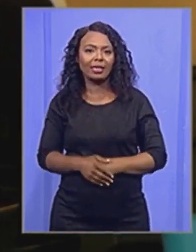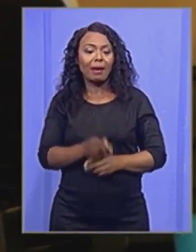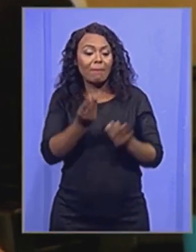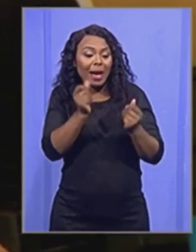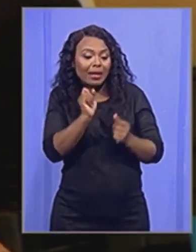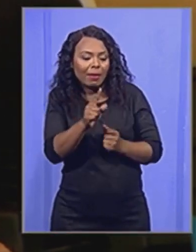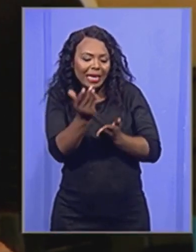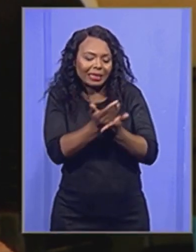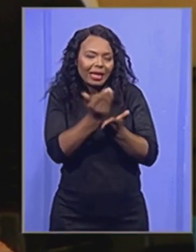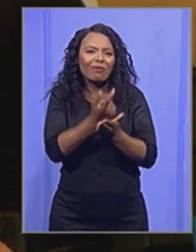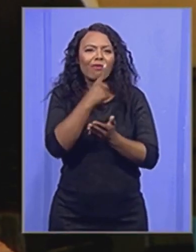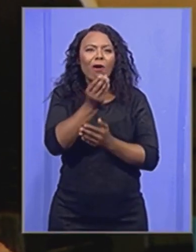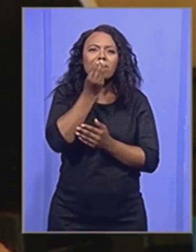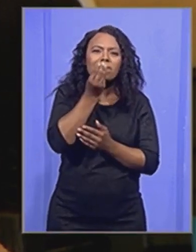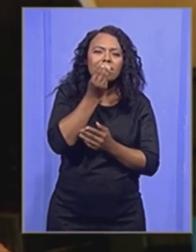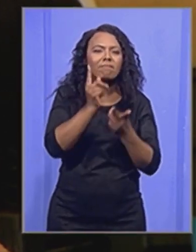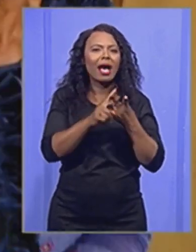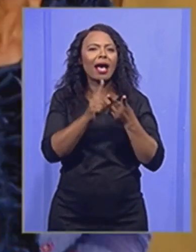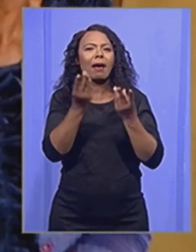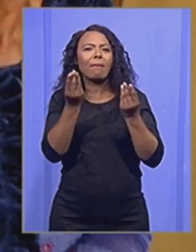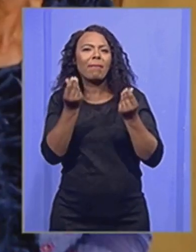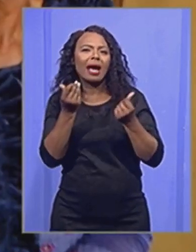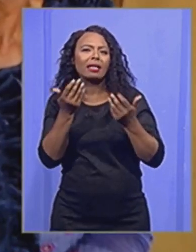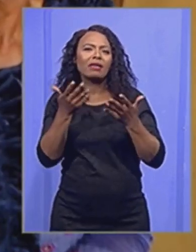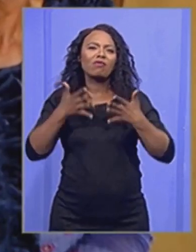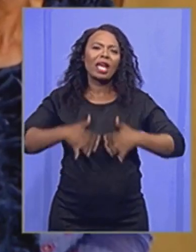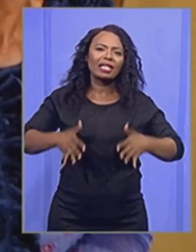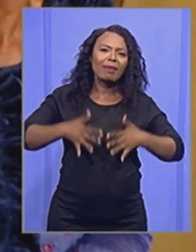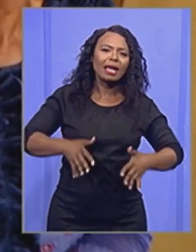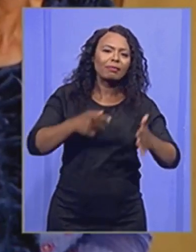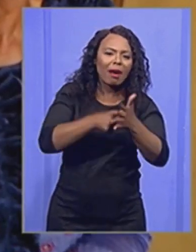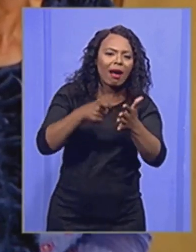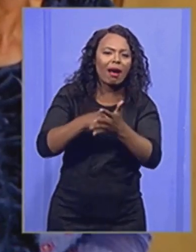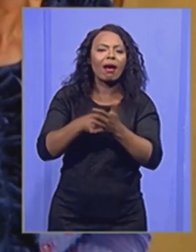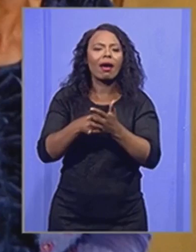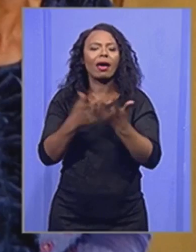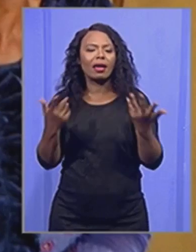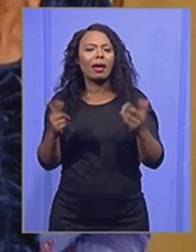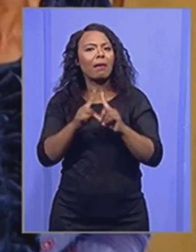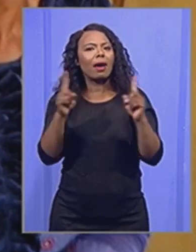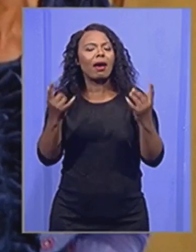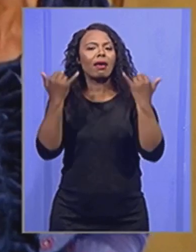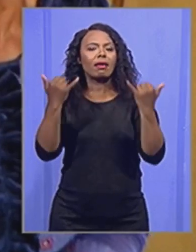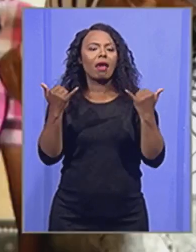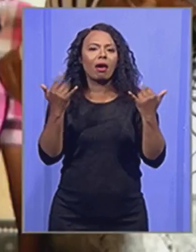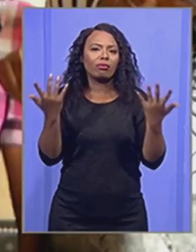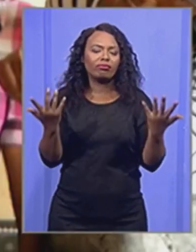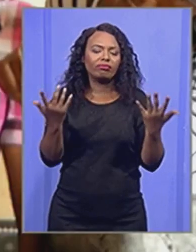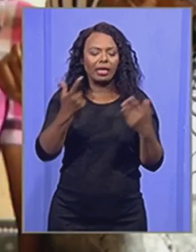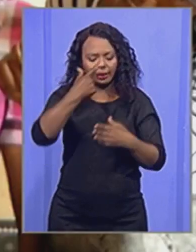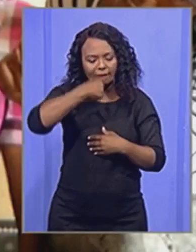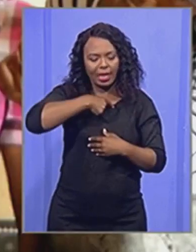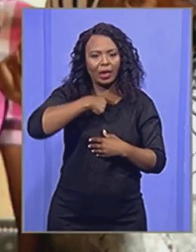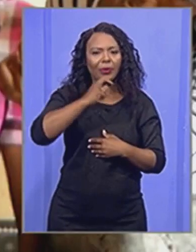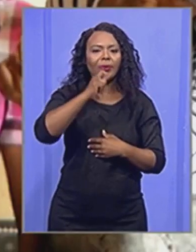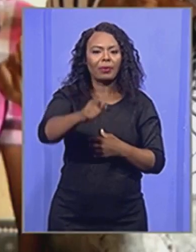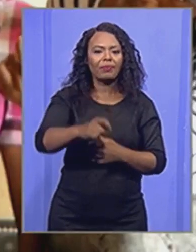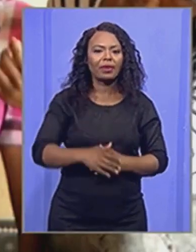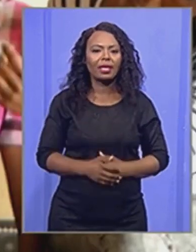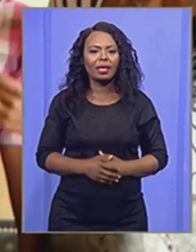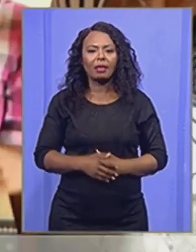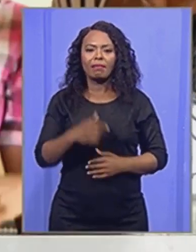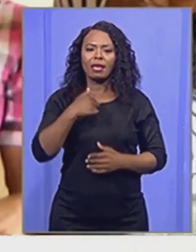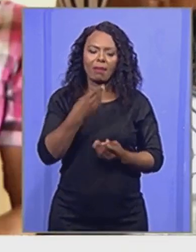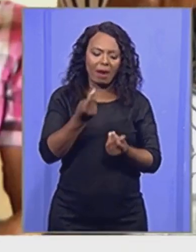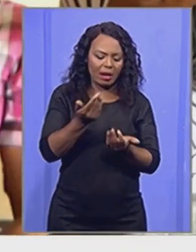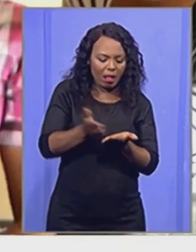Keresemose, dijo le tše dingwe. Mafela ao a dirile go bošula bjo a sa tsene bjang botala. Ke dutse kua ebile ke bala